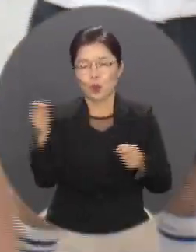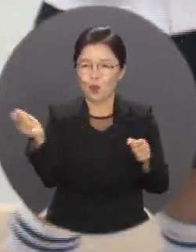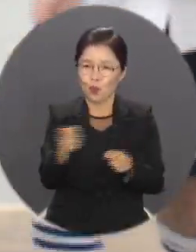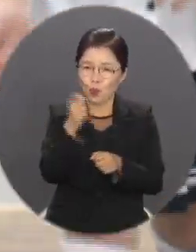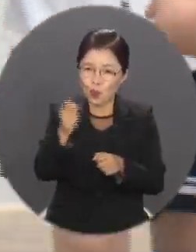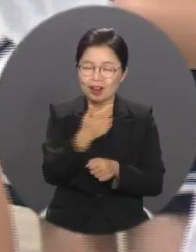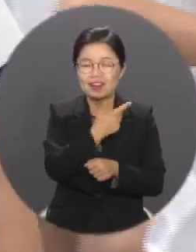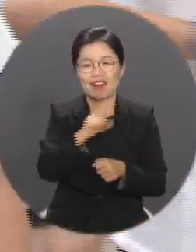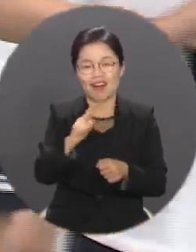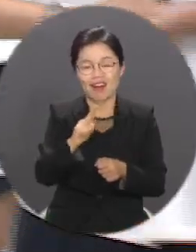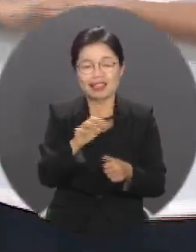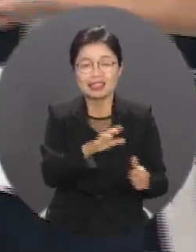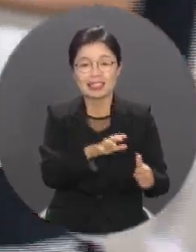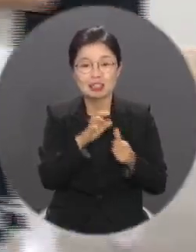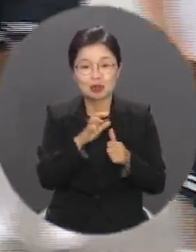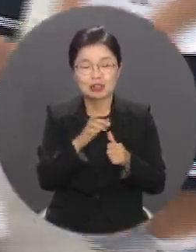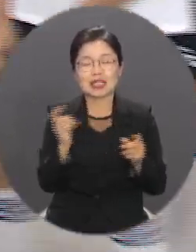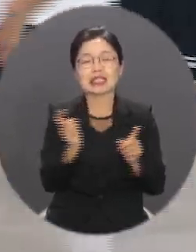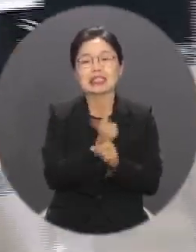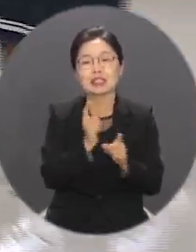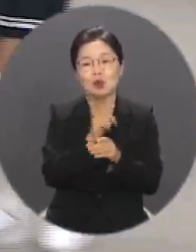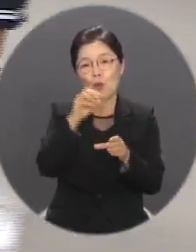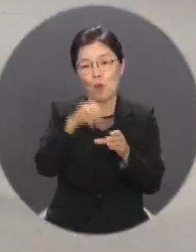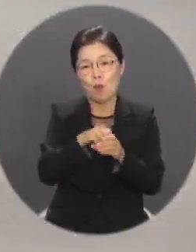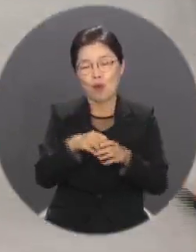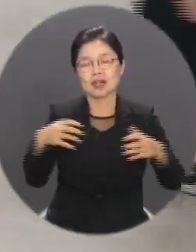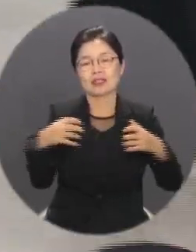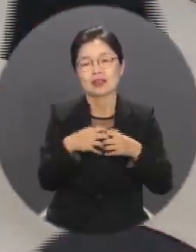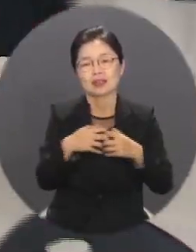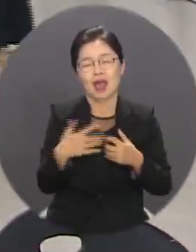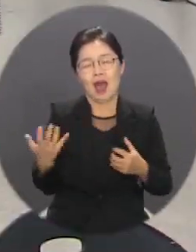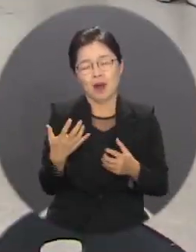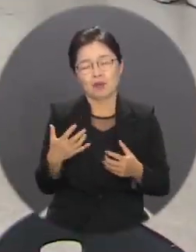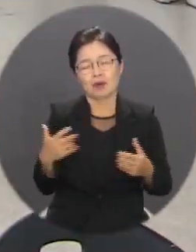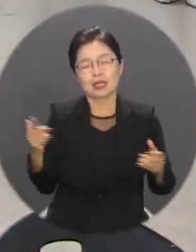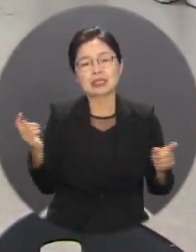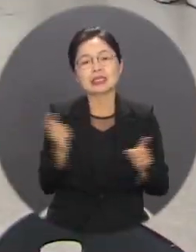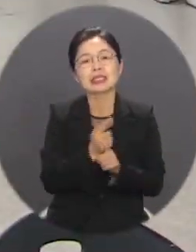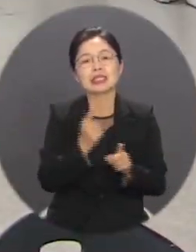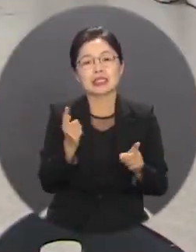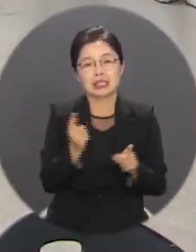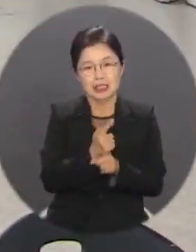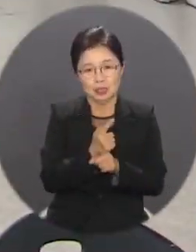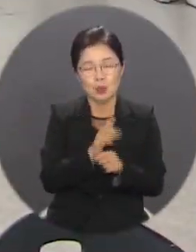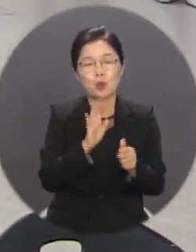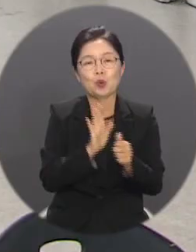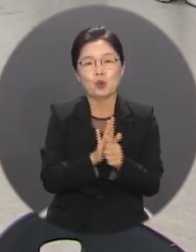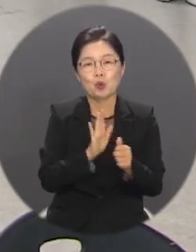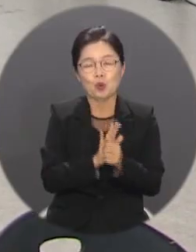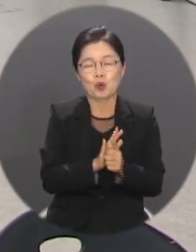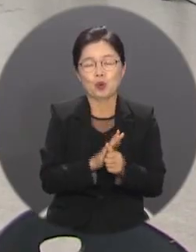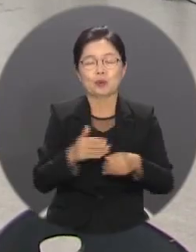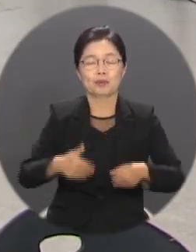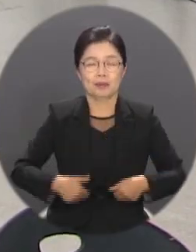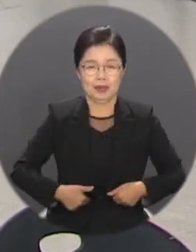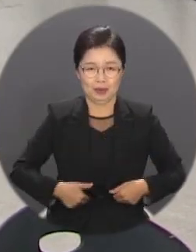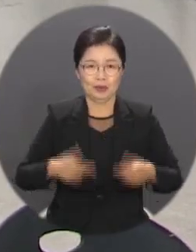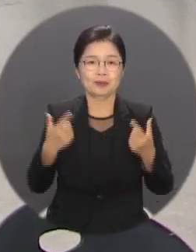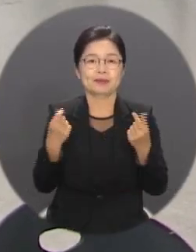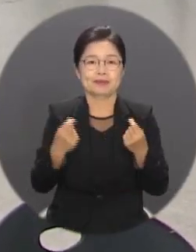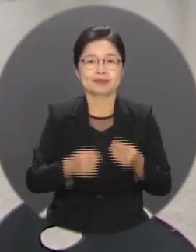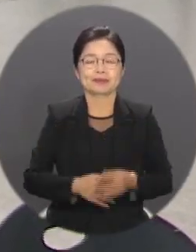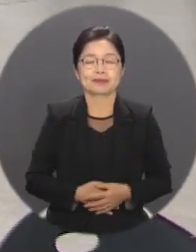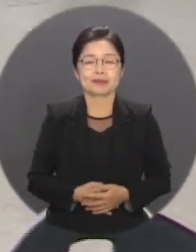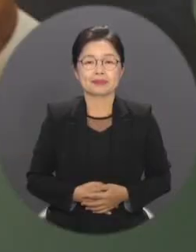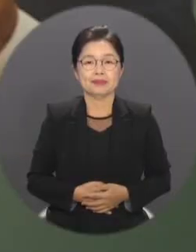문화를 통한 치유 를 포함해 전쟁의 아픔을 잊을 수 있는 정착지원 이 더욱 필요합니다 mbc 뉴스 우정원